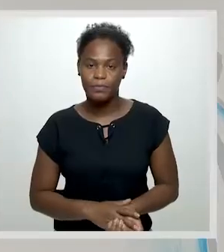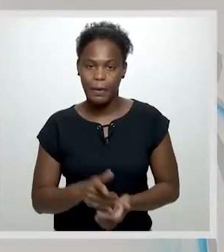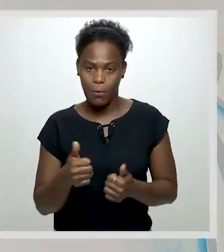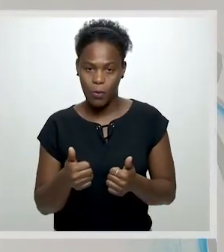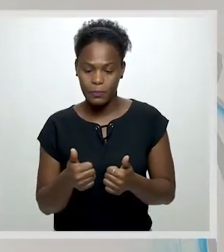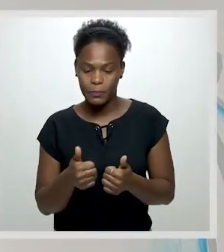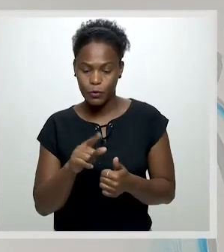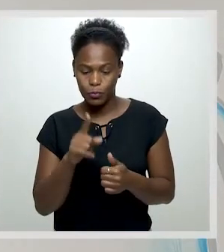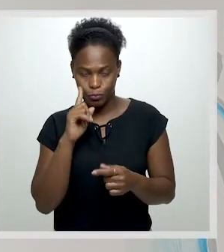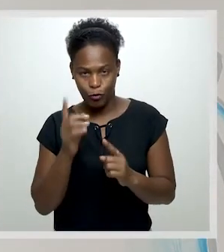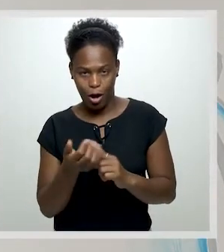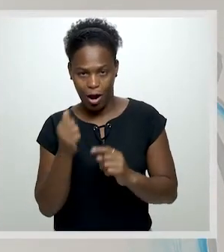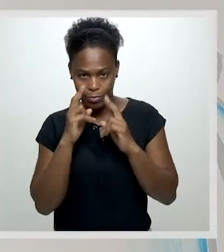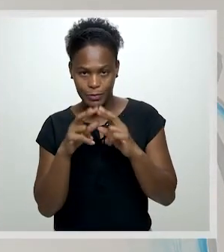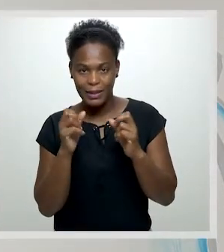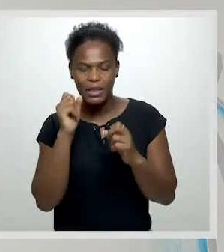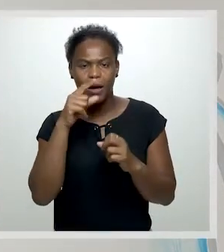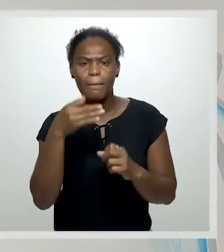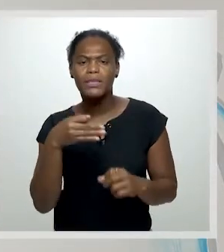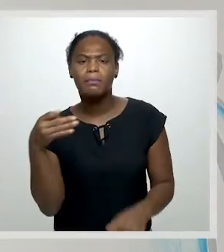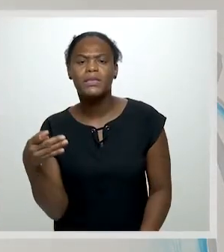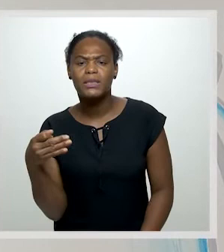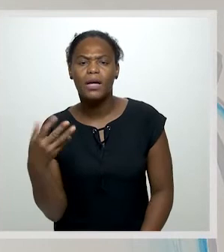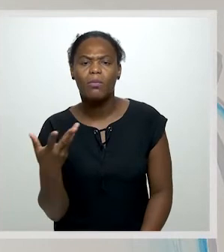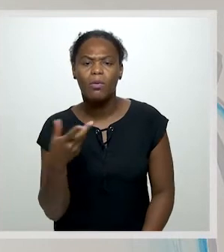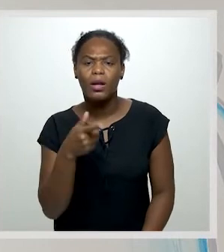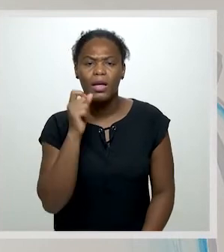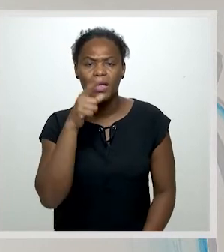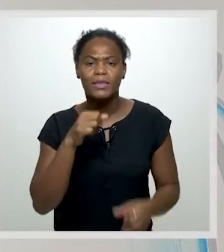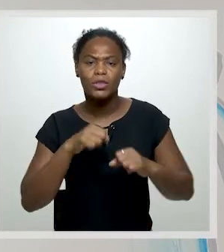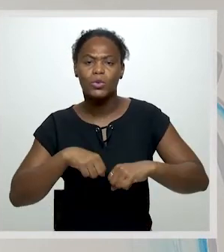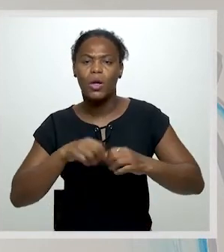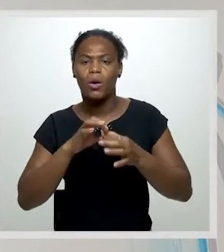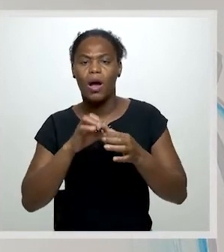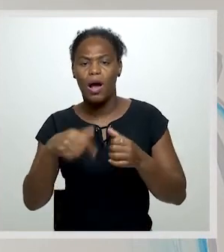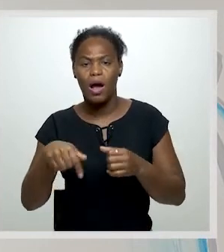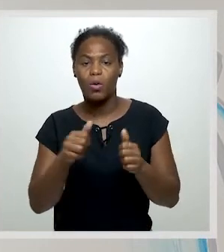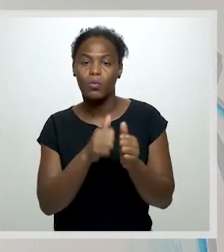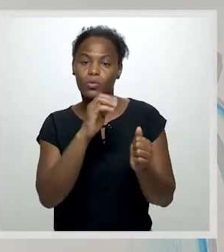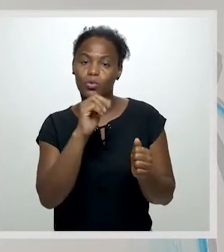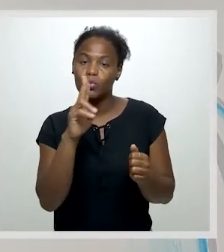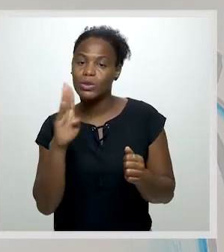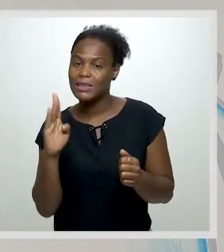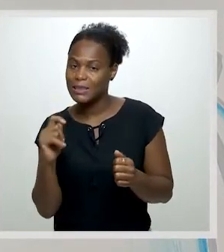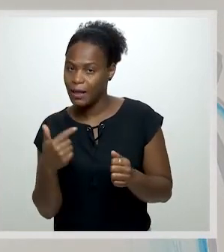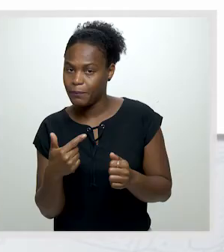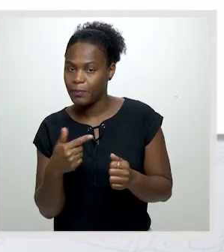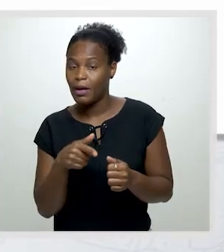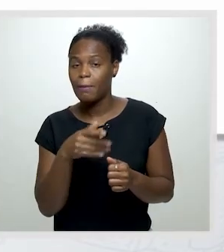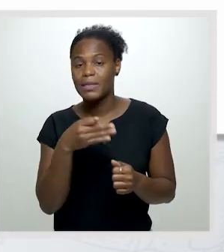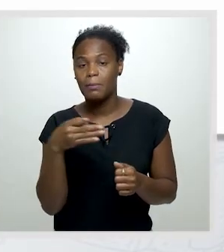C'est bon? Tu as trouvé? Alors, quels sont les participes passés qui s'accordent avec le sujet? Ces participes passés